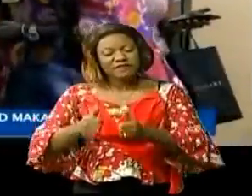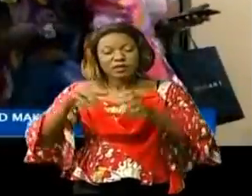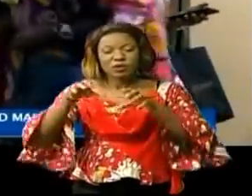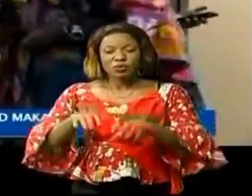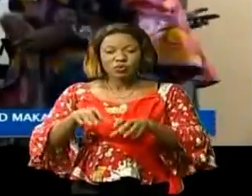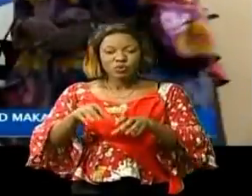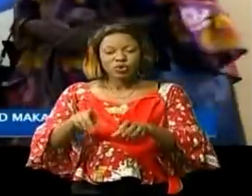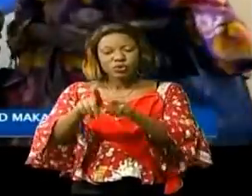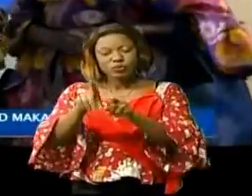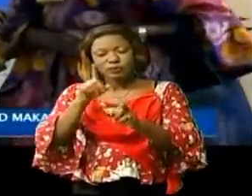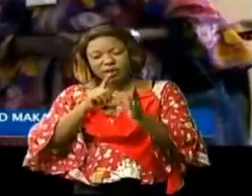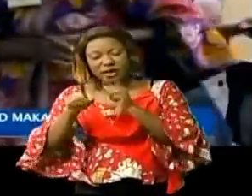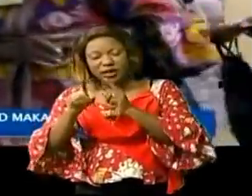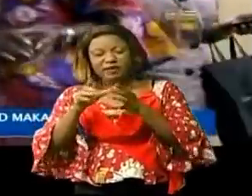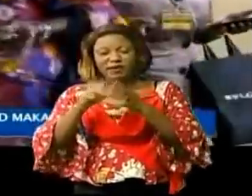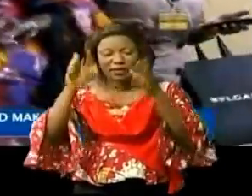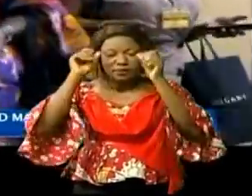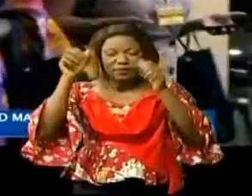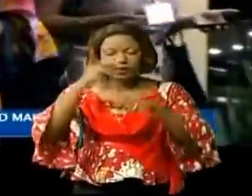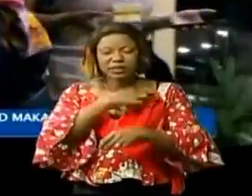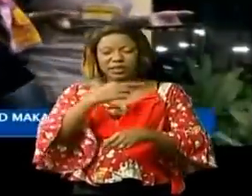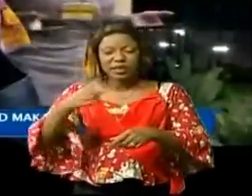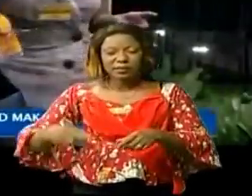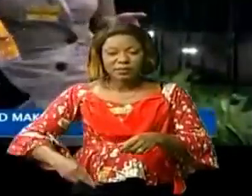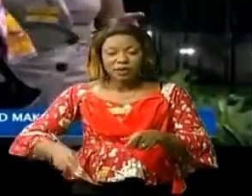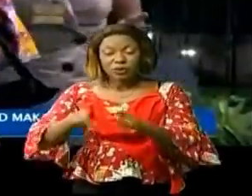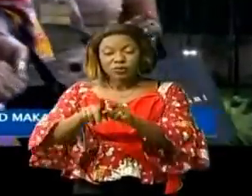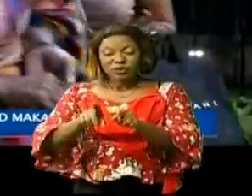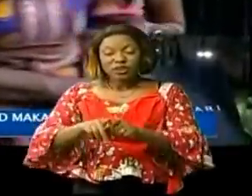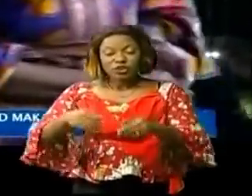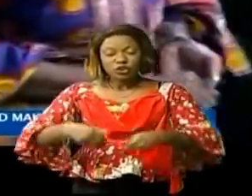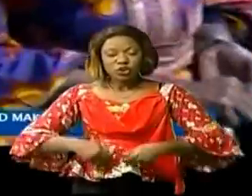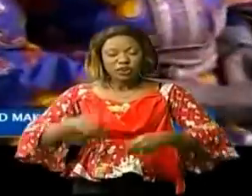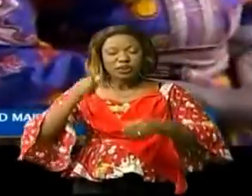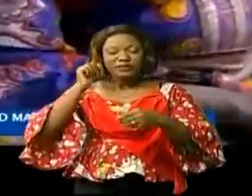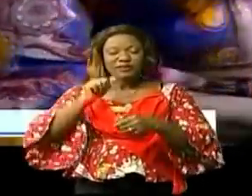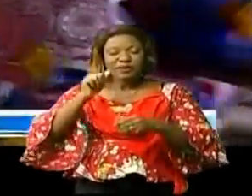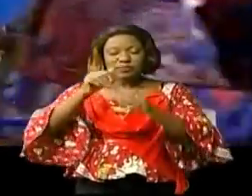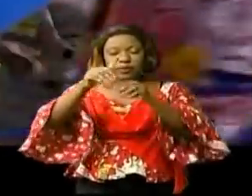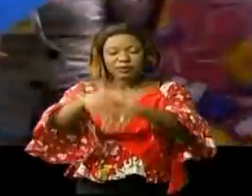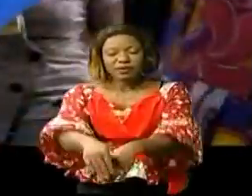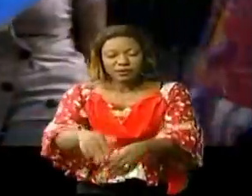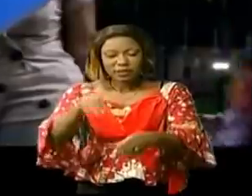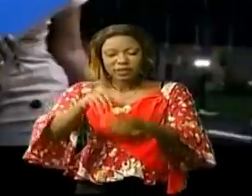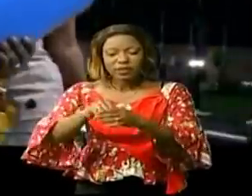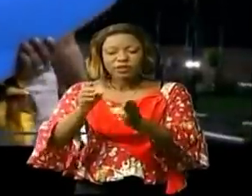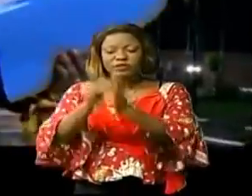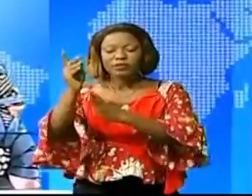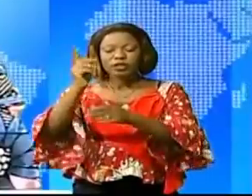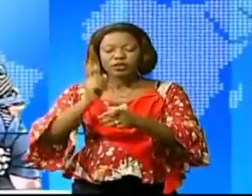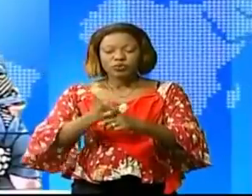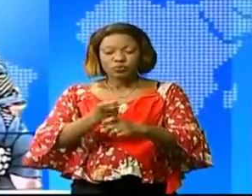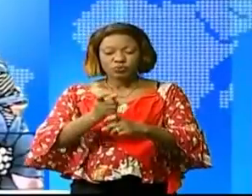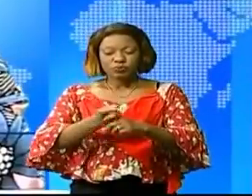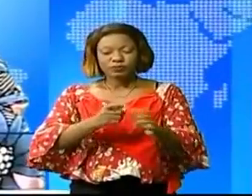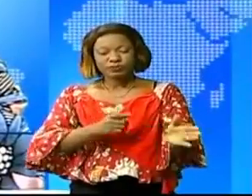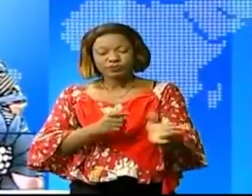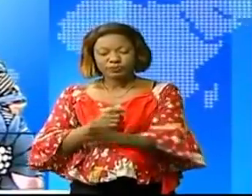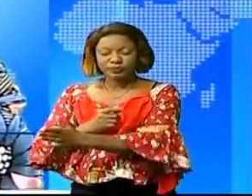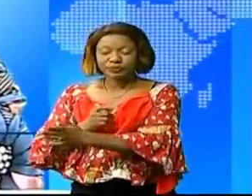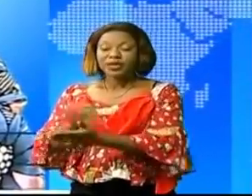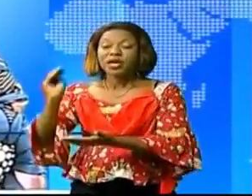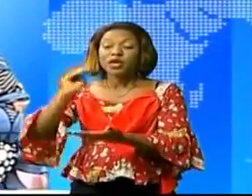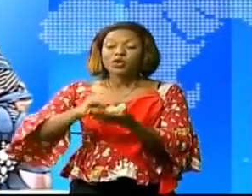consultatif, dont l'objectif est de faire participer la gente féminine au développement de la République démocratique du Congo. Aussi,